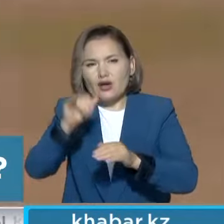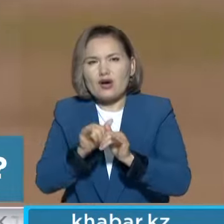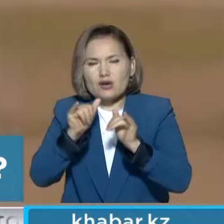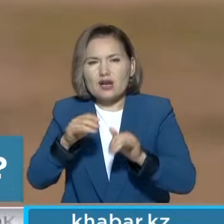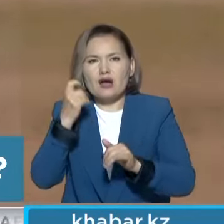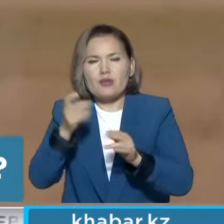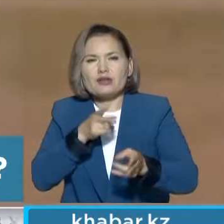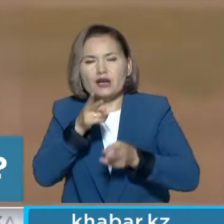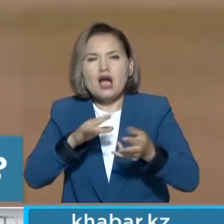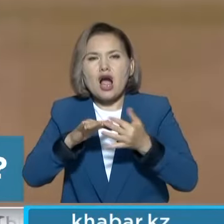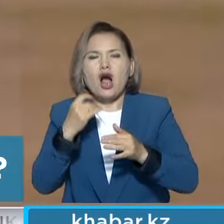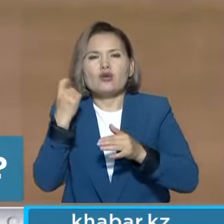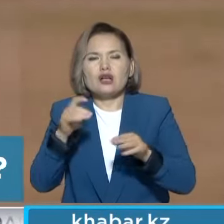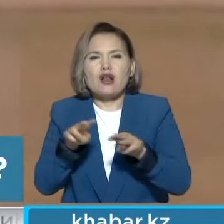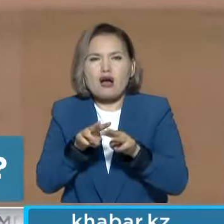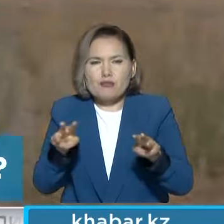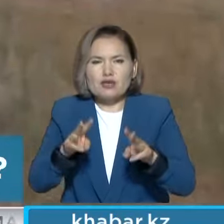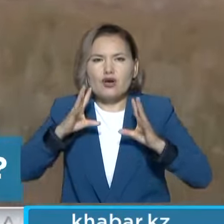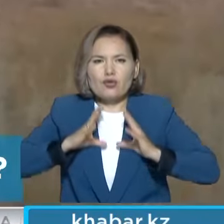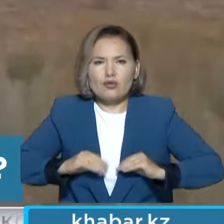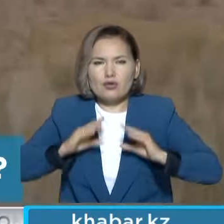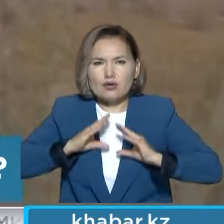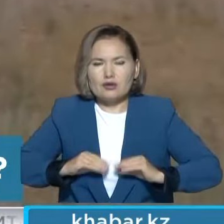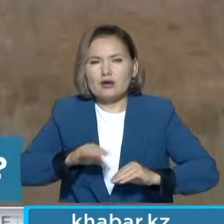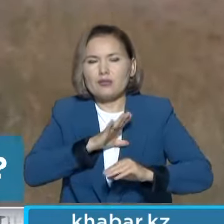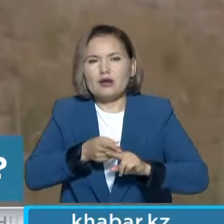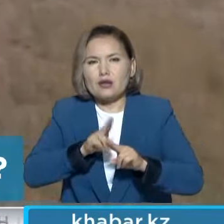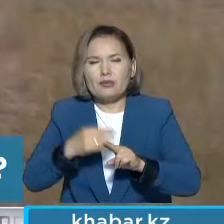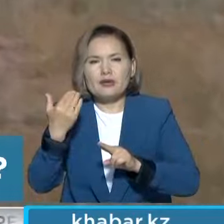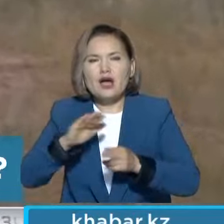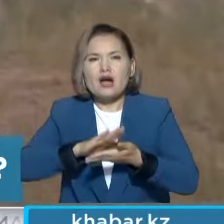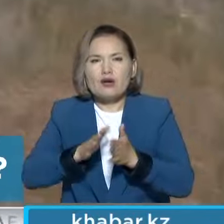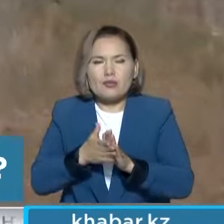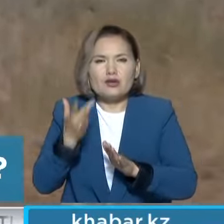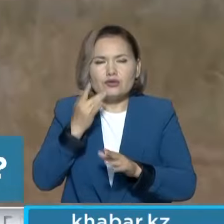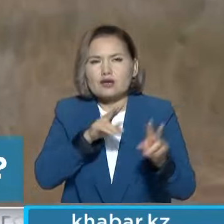ауыл шаруашылығы министрлігі де сабырға шақыруда. Айтуларынша,